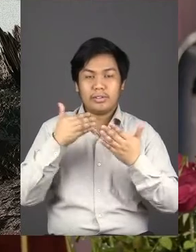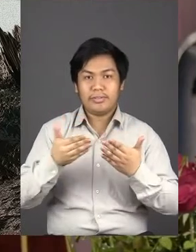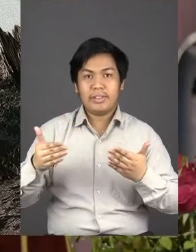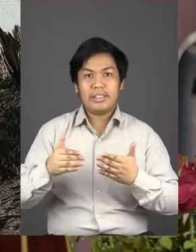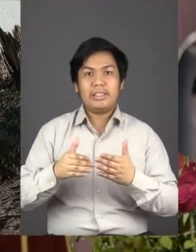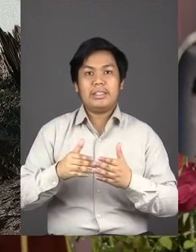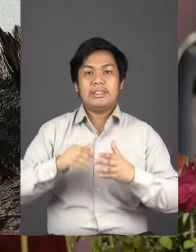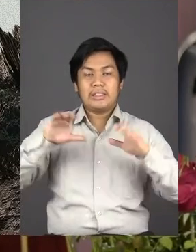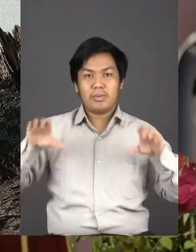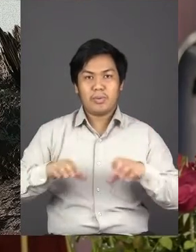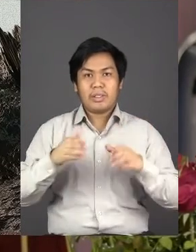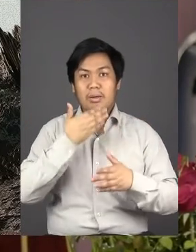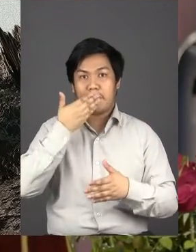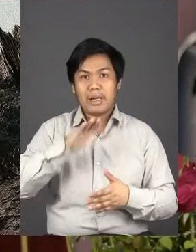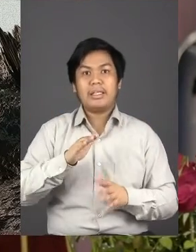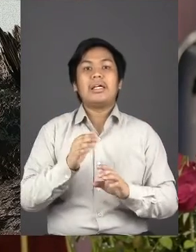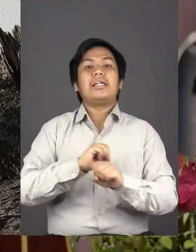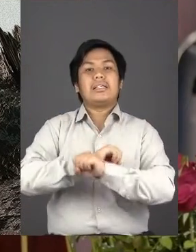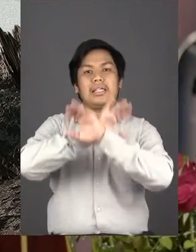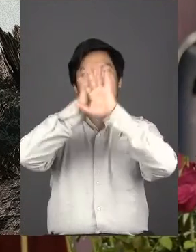becomes visible. Siyempre.